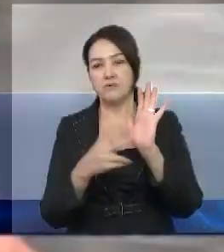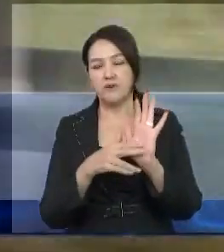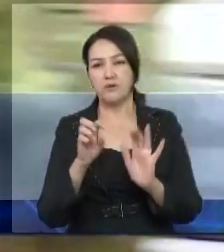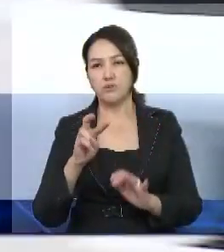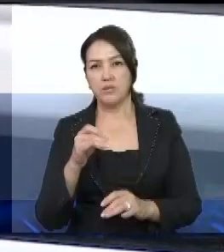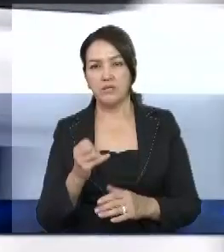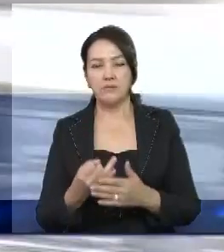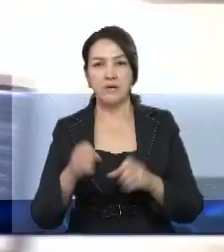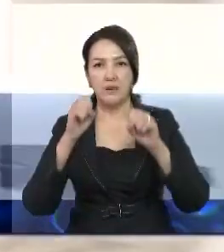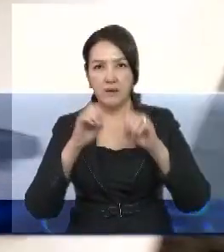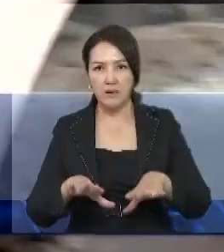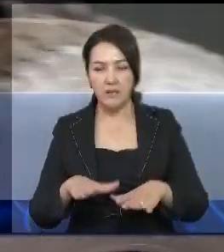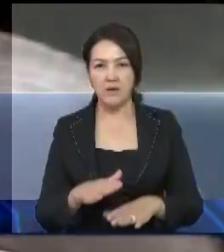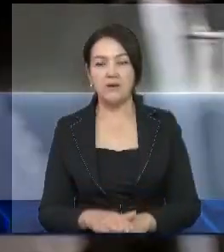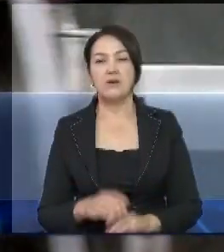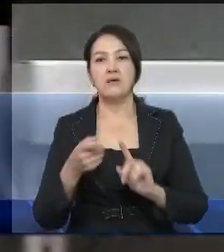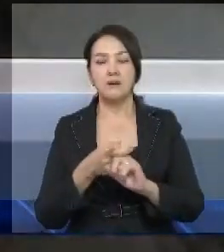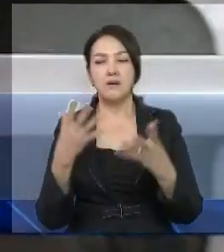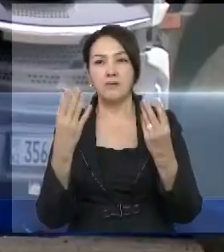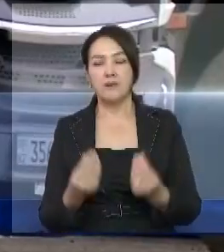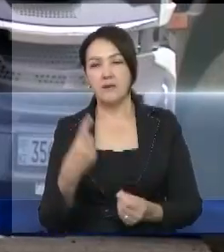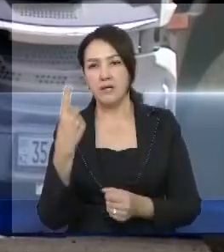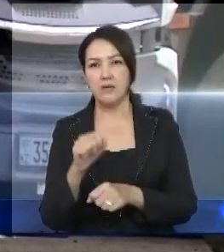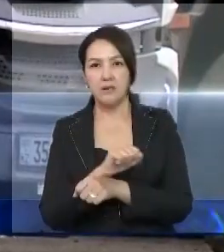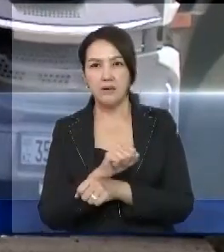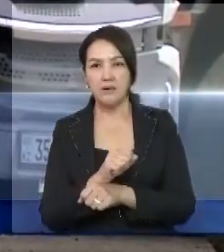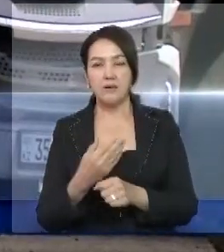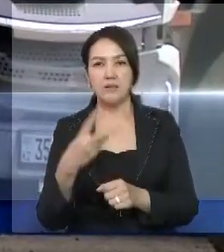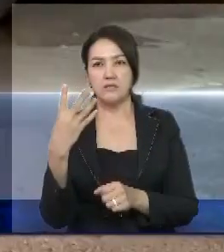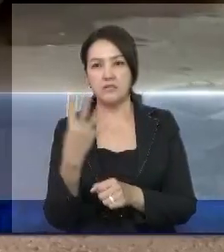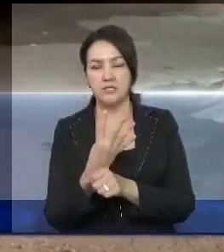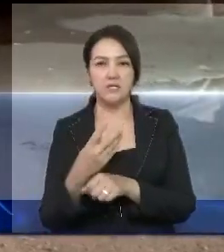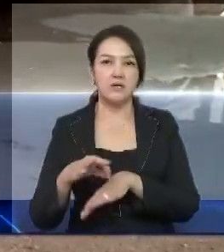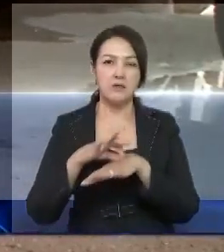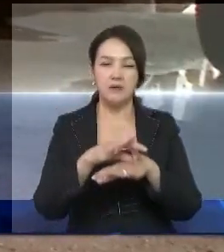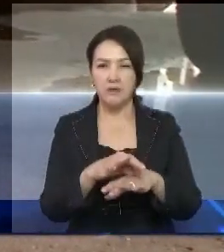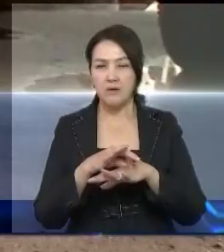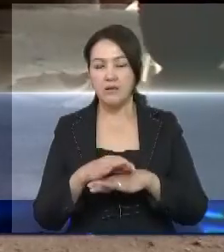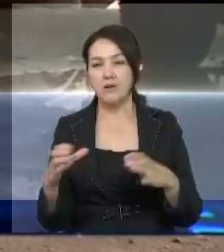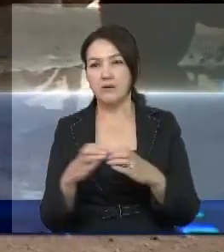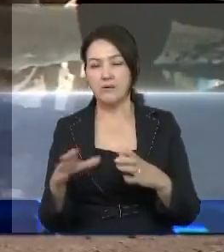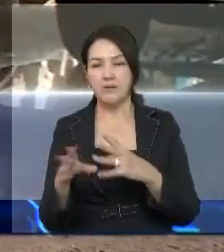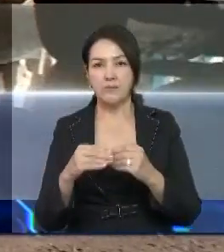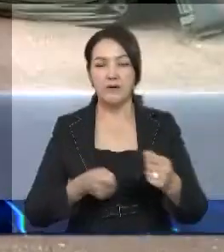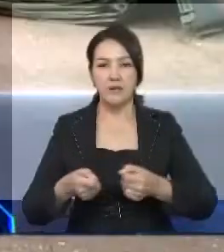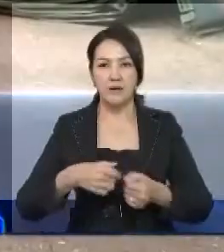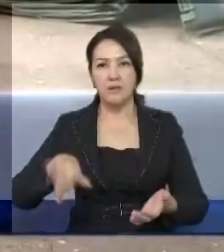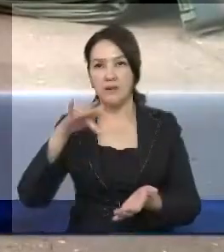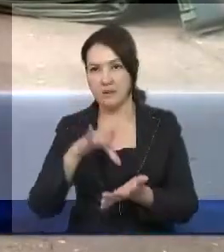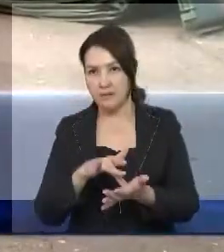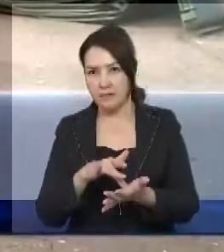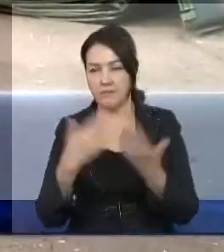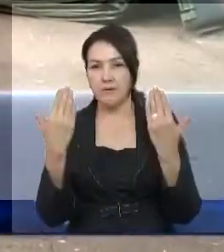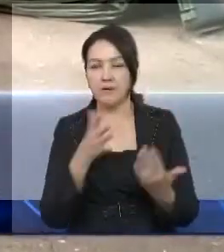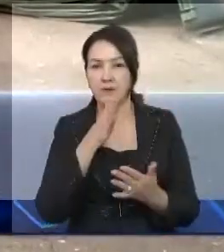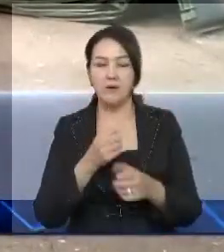бытовых отходов в зависимости от тоннажа, и в день один мусоровоз совершает 4 рейса. Кроме того, компания совместно с акиматами районов города в